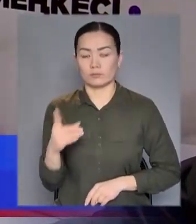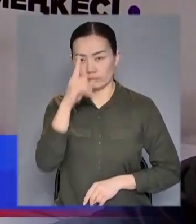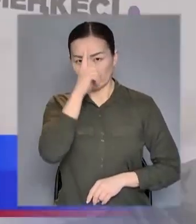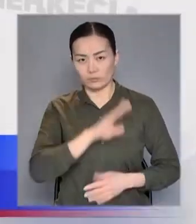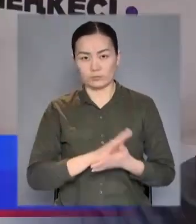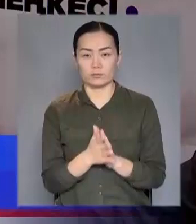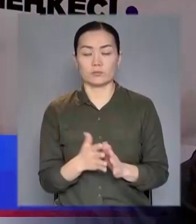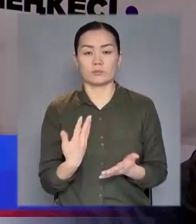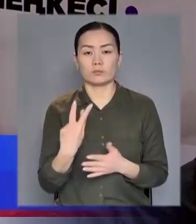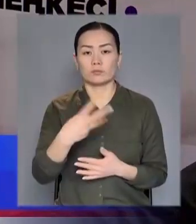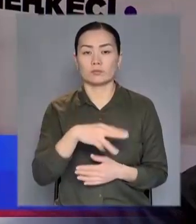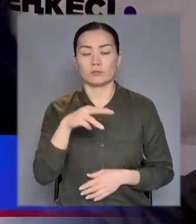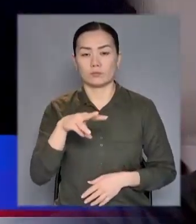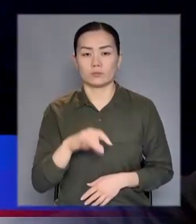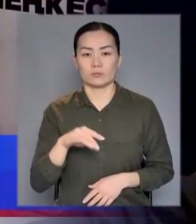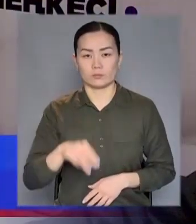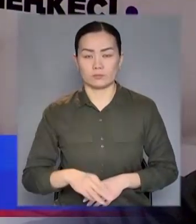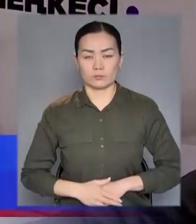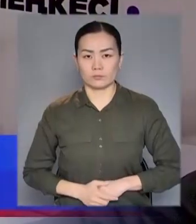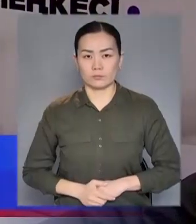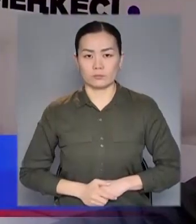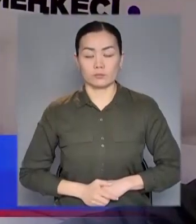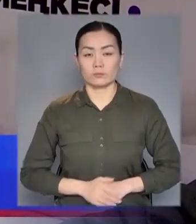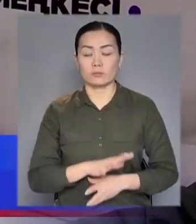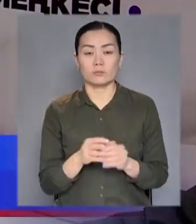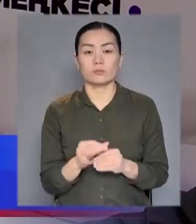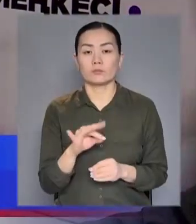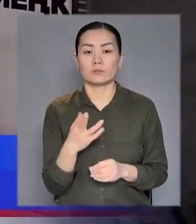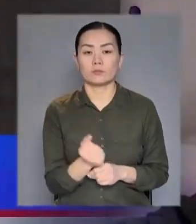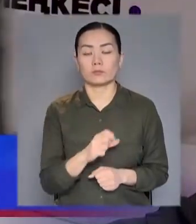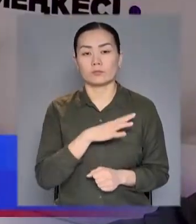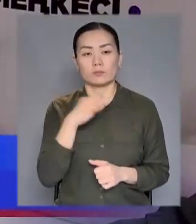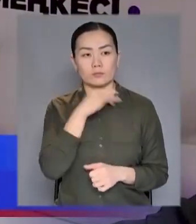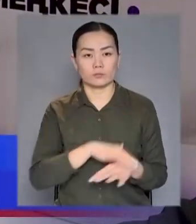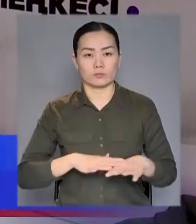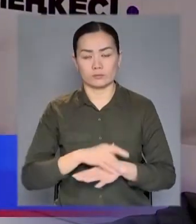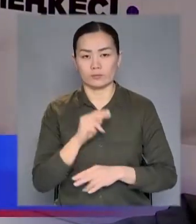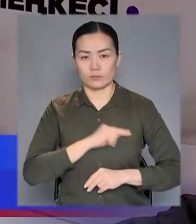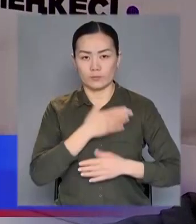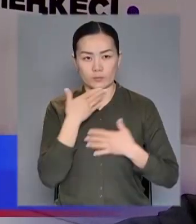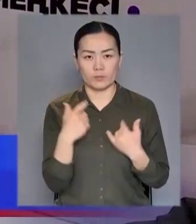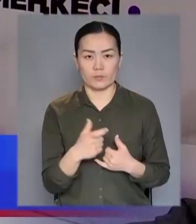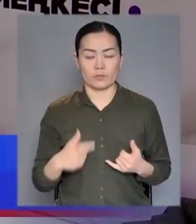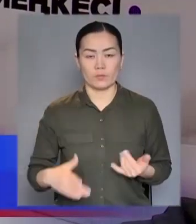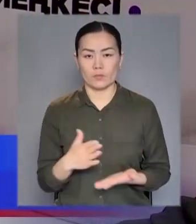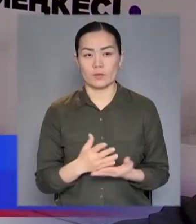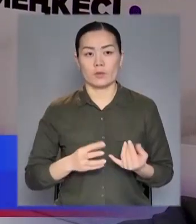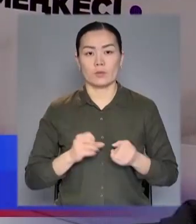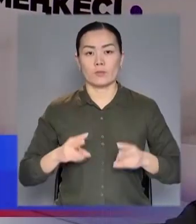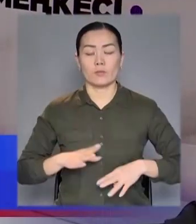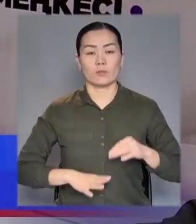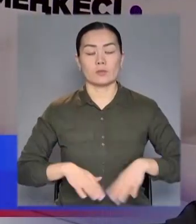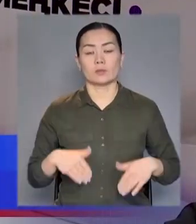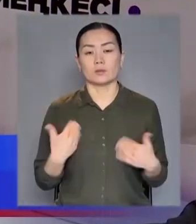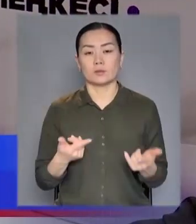месяц составляет не менее 30 месячных расчетных показателей. На эту ярмарку пришло большое количество безработных граждан. Наши специалисты